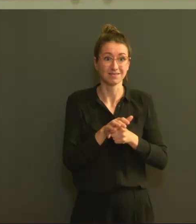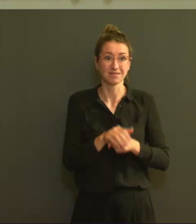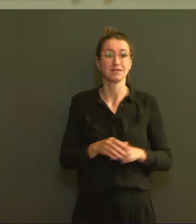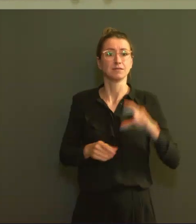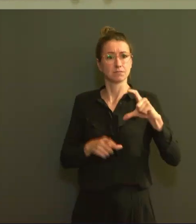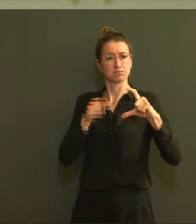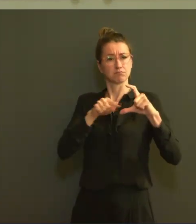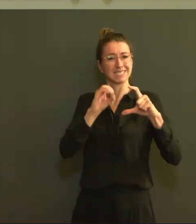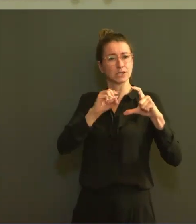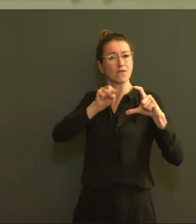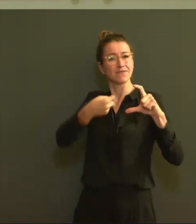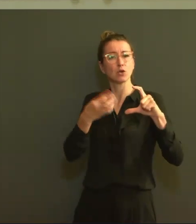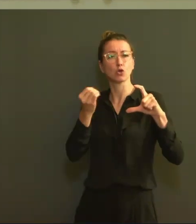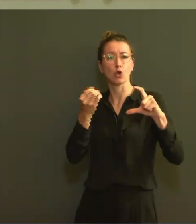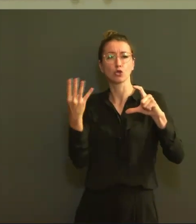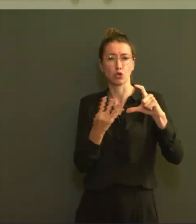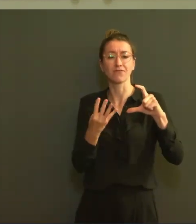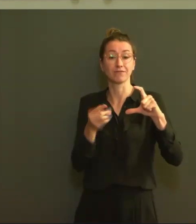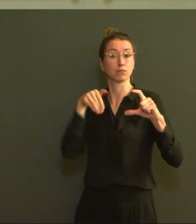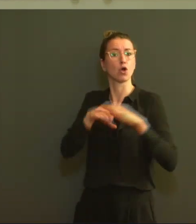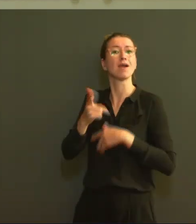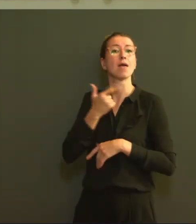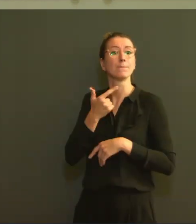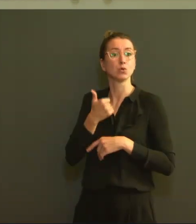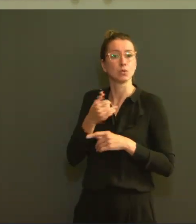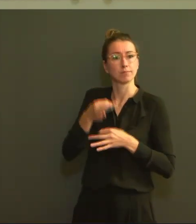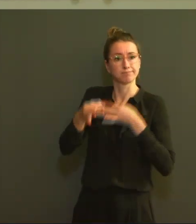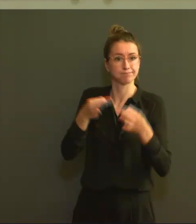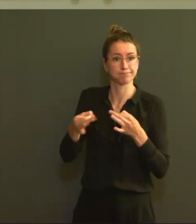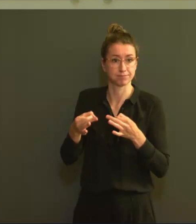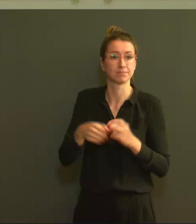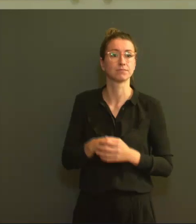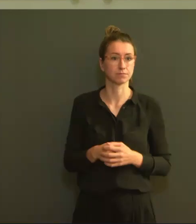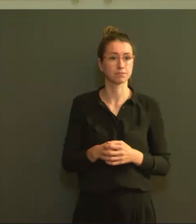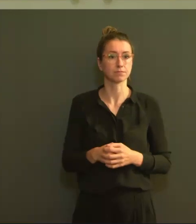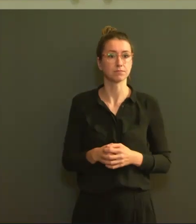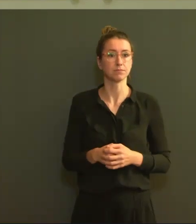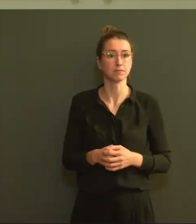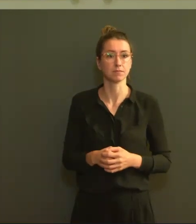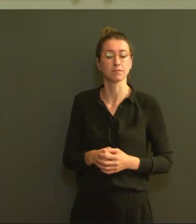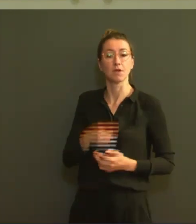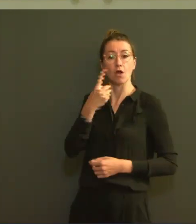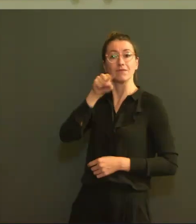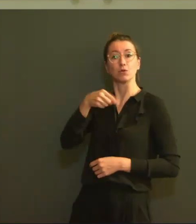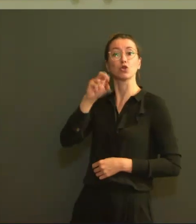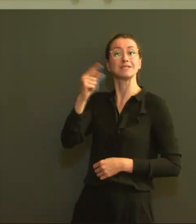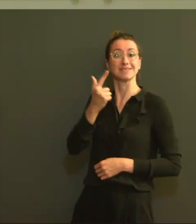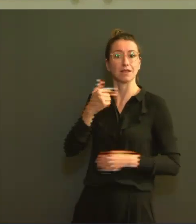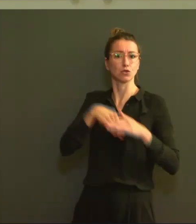Limbourg et 1,37 dans la province de Flandre occidentale. Je vous remercie pour votre